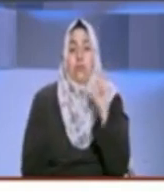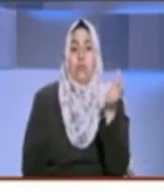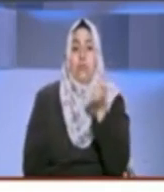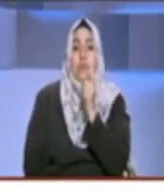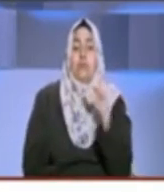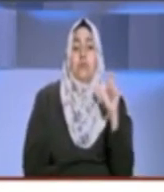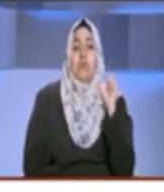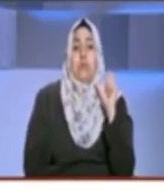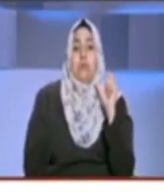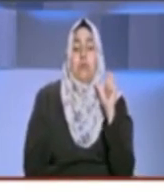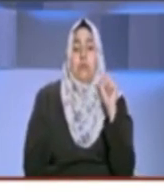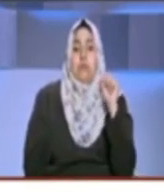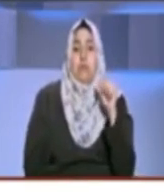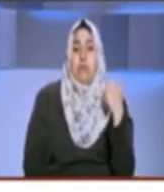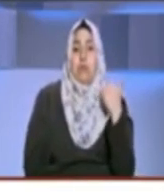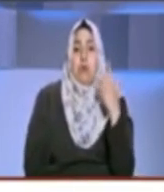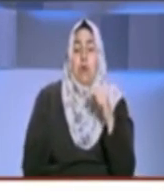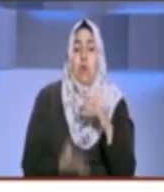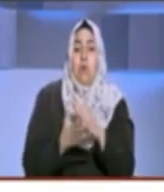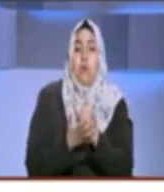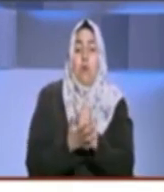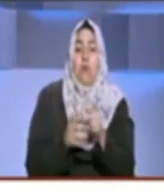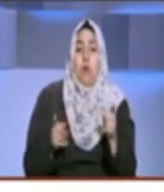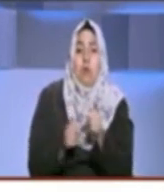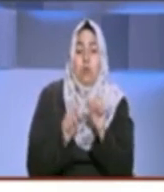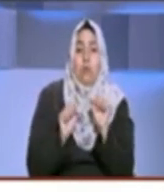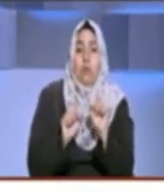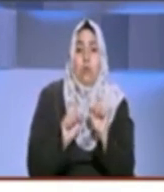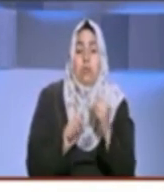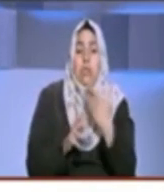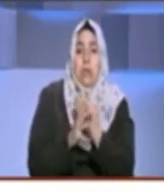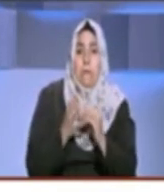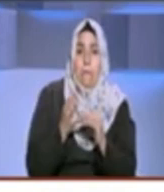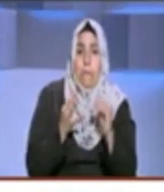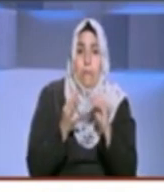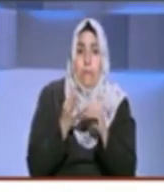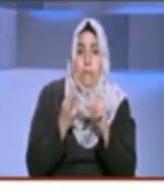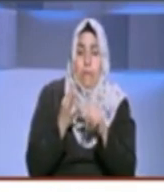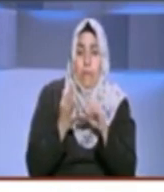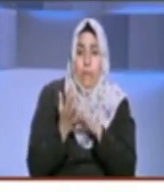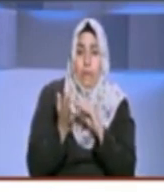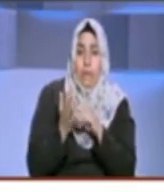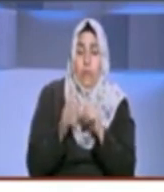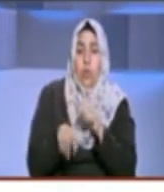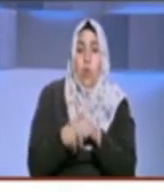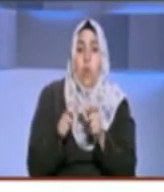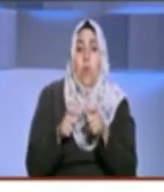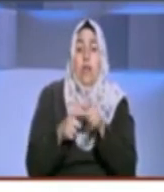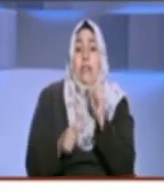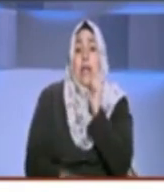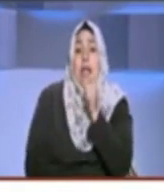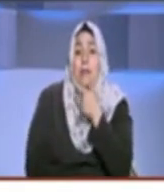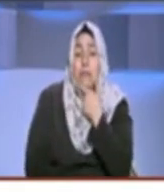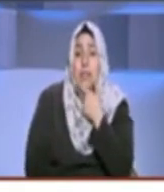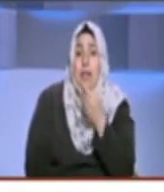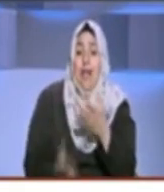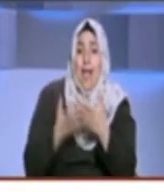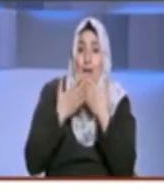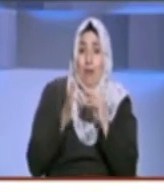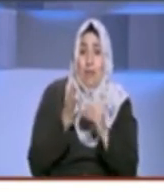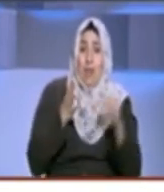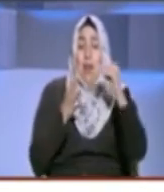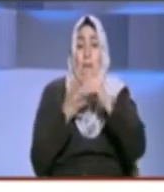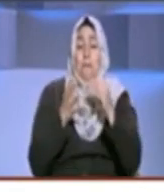كل المراحل في الموضوع ده ونقول إن المرحلة الأولى ملهاش وقت، يعني ما تعلنلهاش وقت معين إلا بتقييم الإصابات